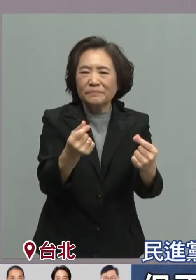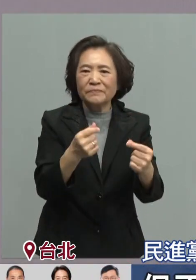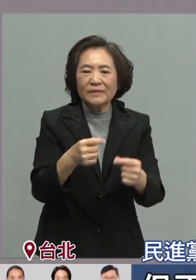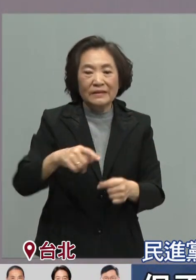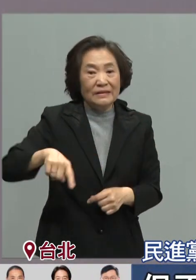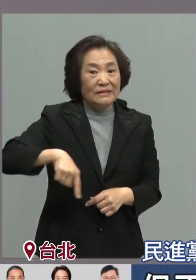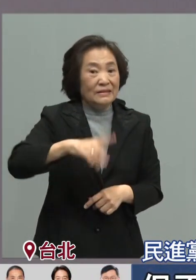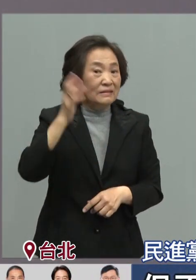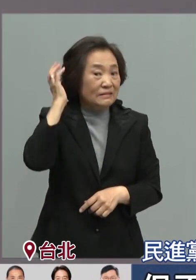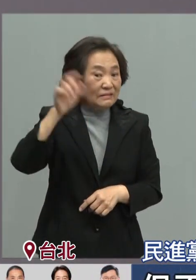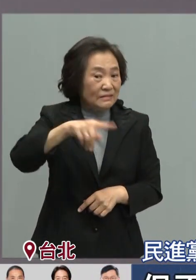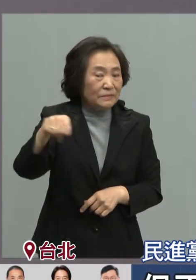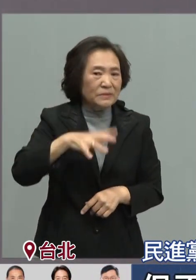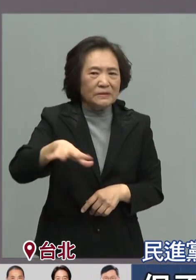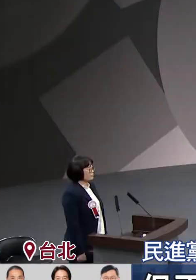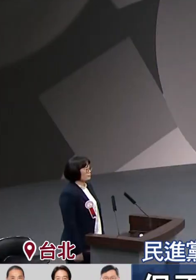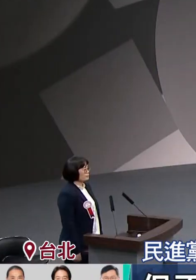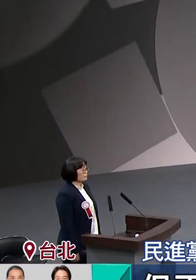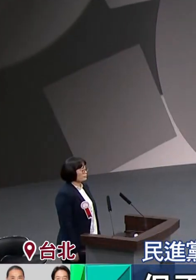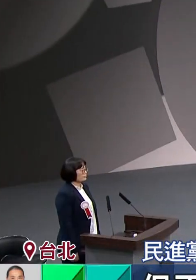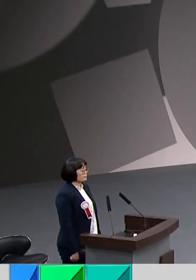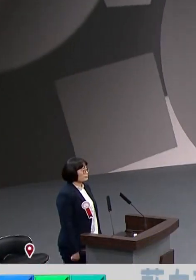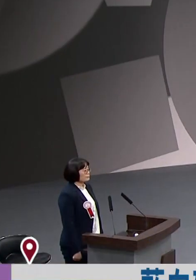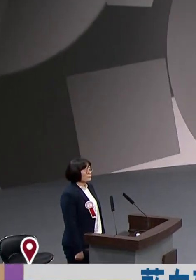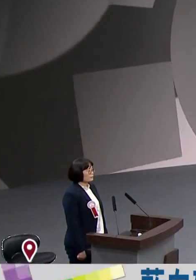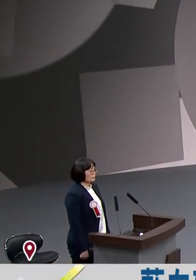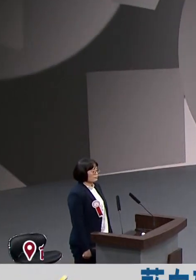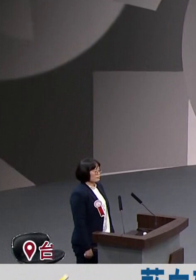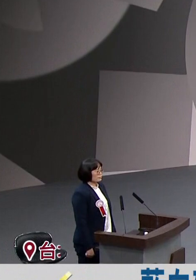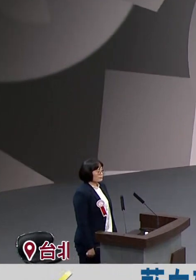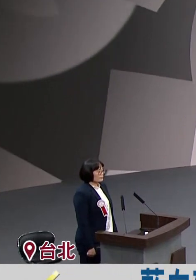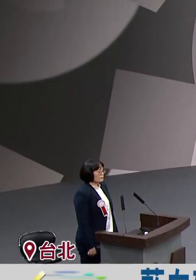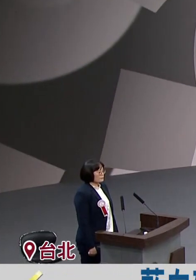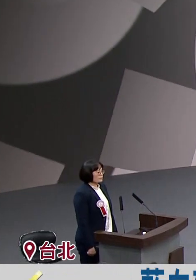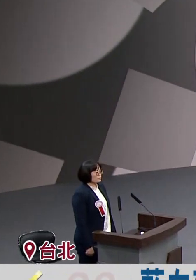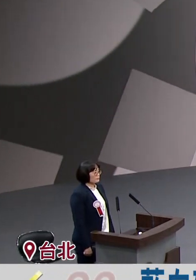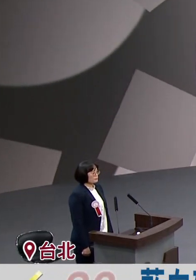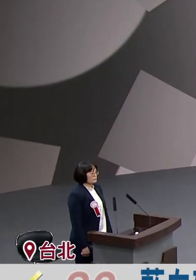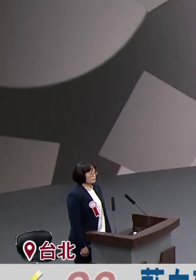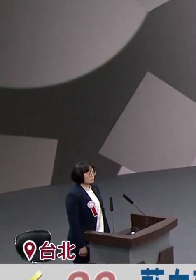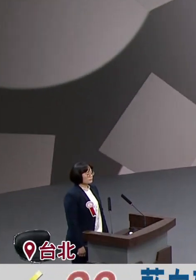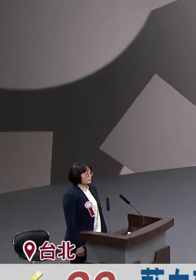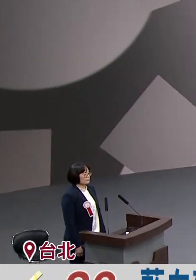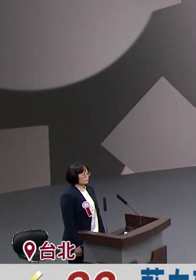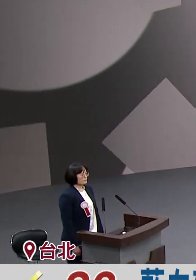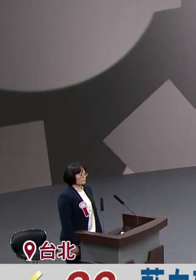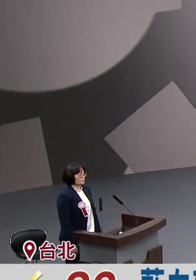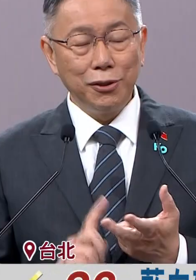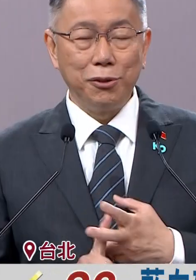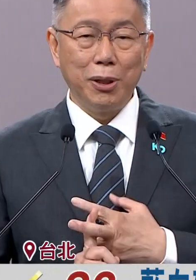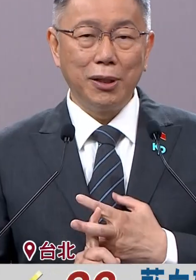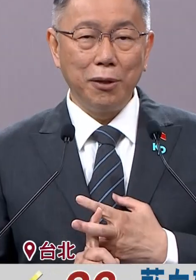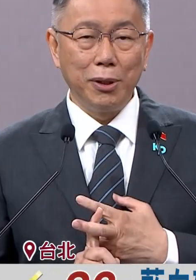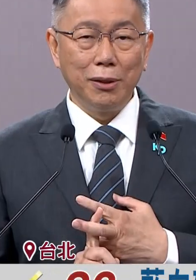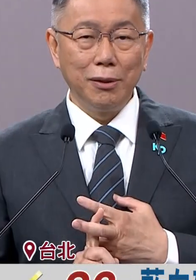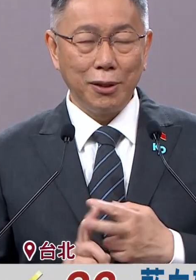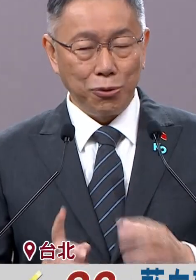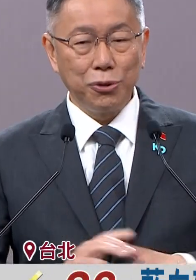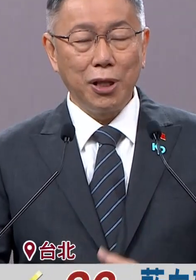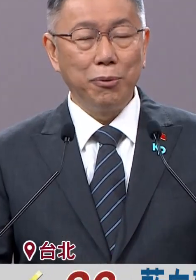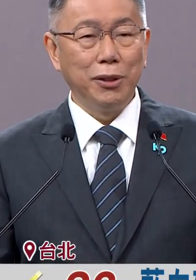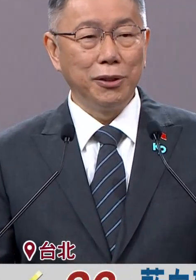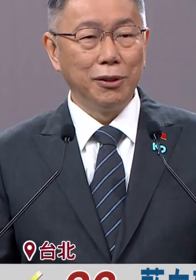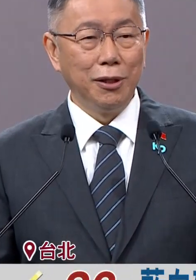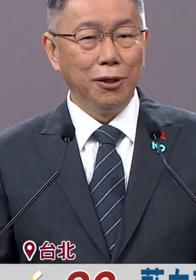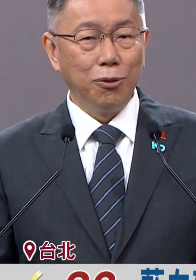们走向统一的假和平。 两岸和平攸关全民福祉，维持现状更是全民共识。三位候选人当